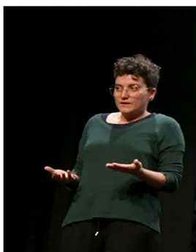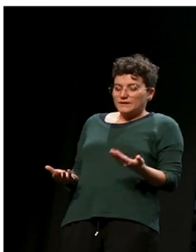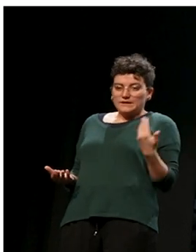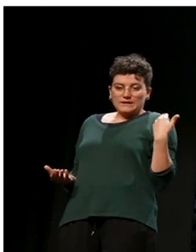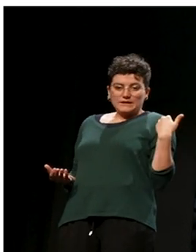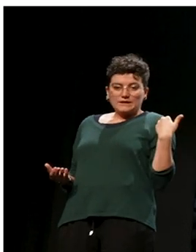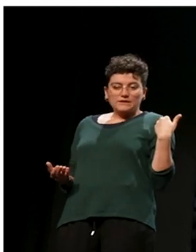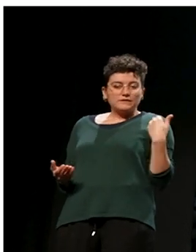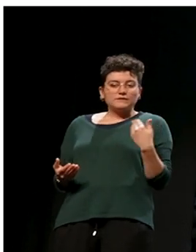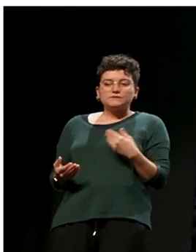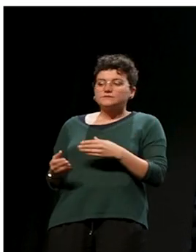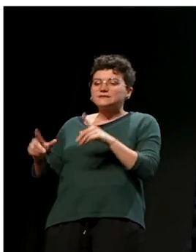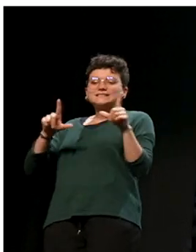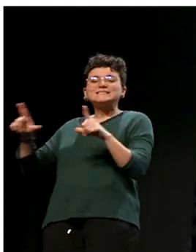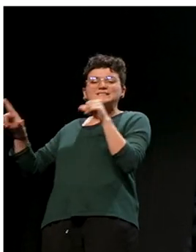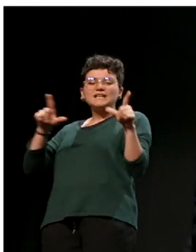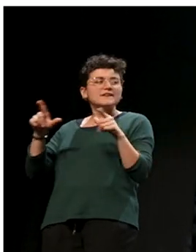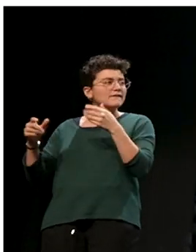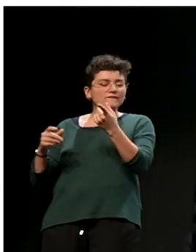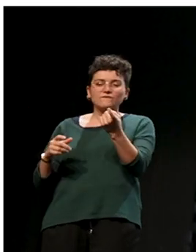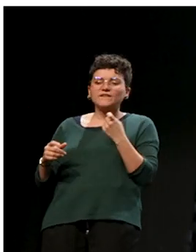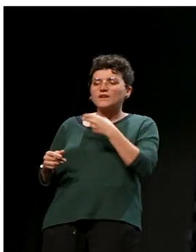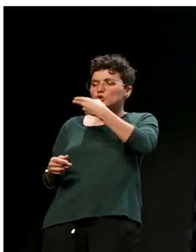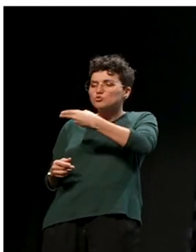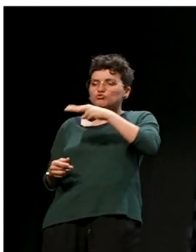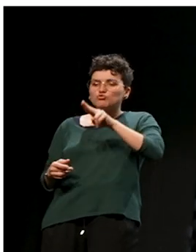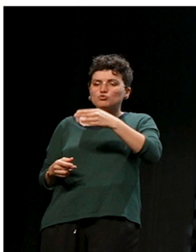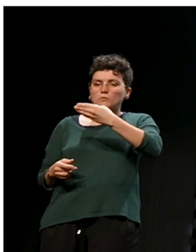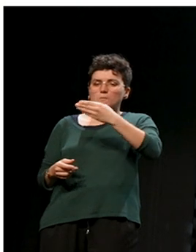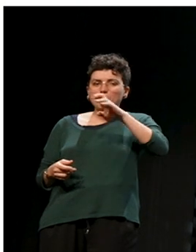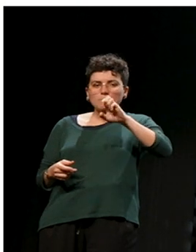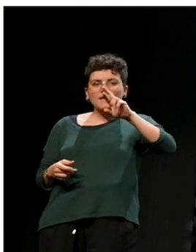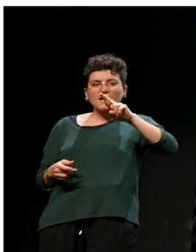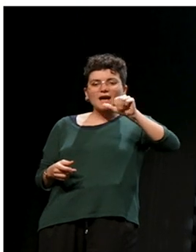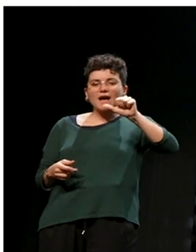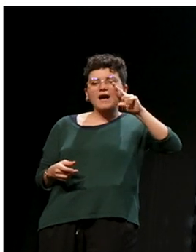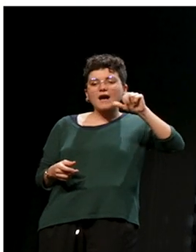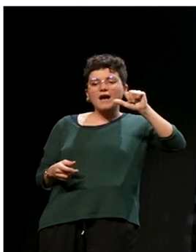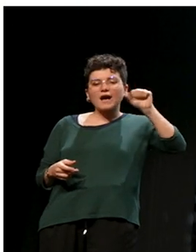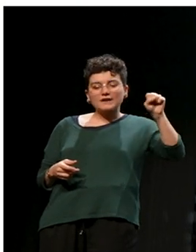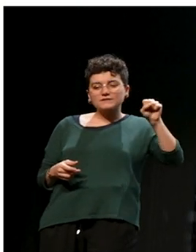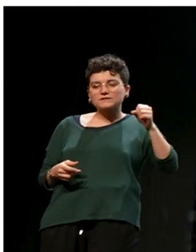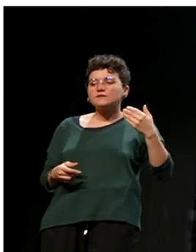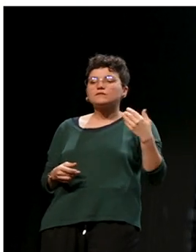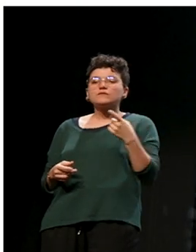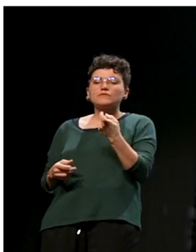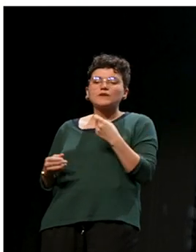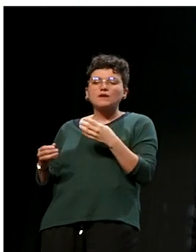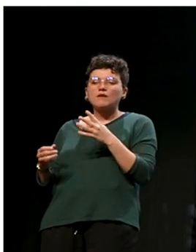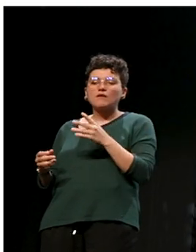de Numérama. C'était une interview test qui avait été faite avec Laurence De Villers et Albertine